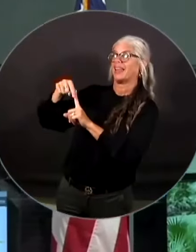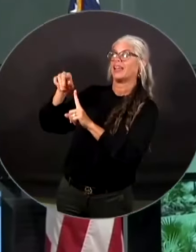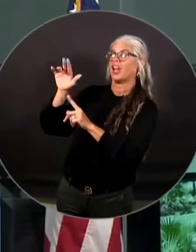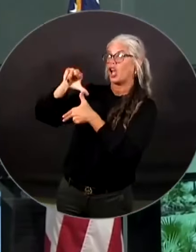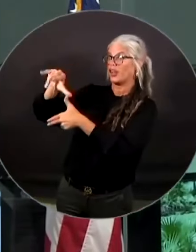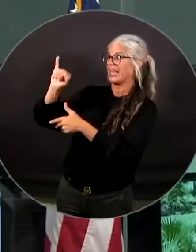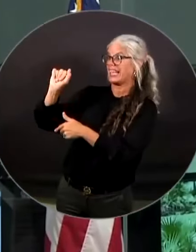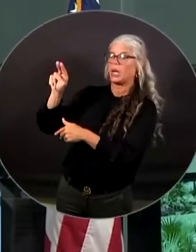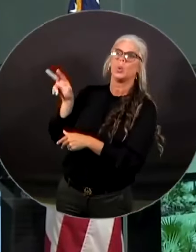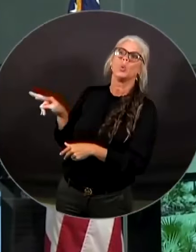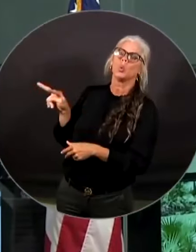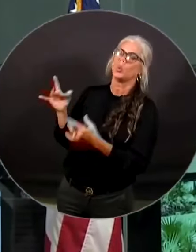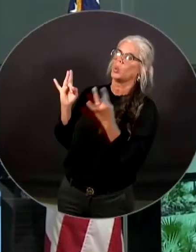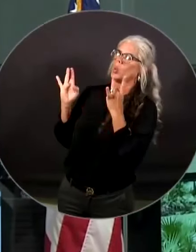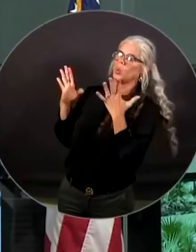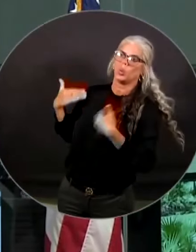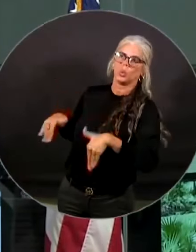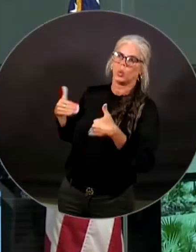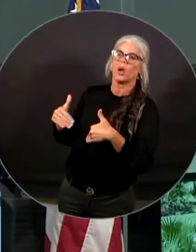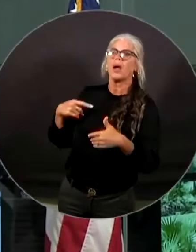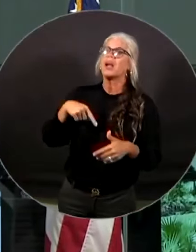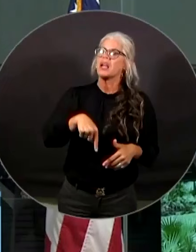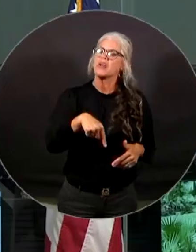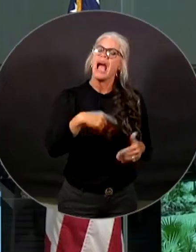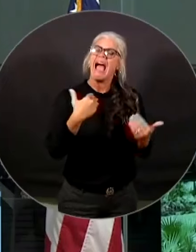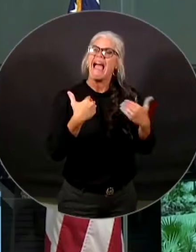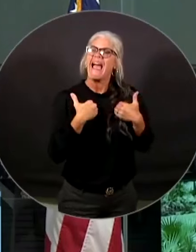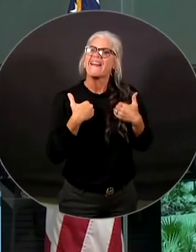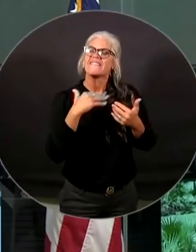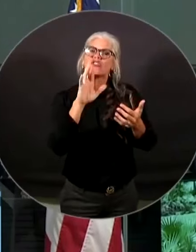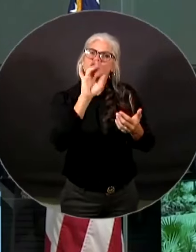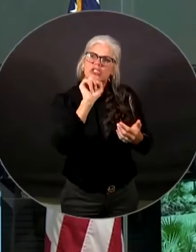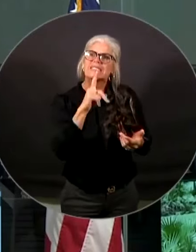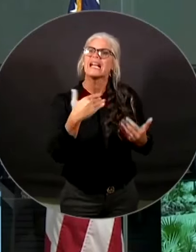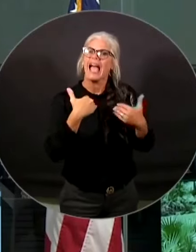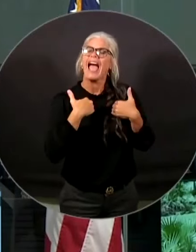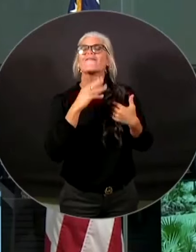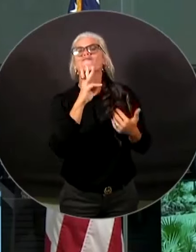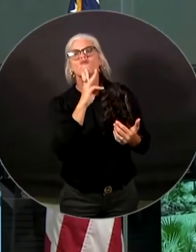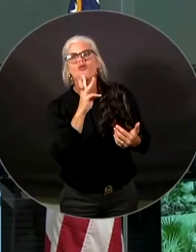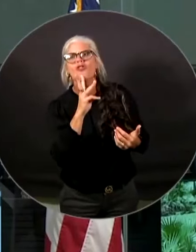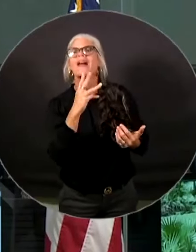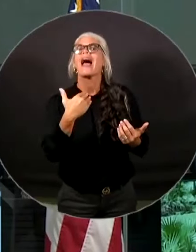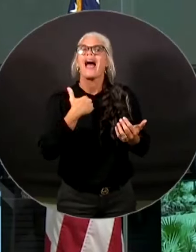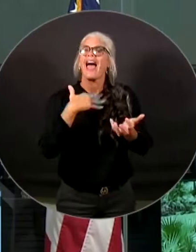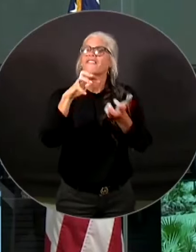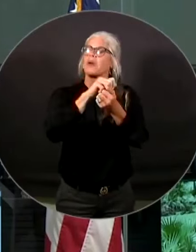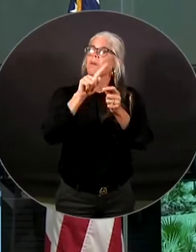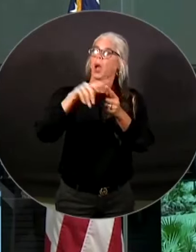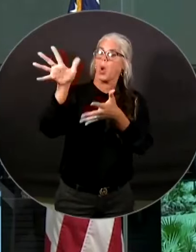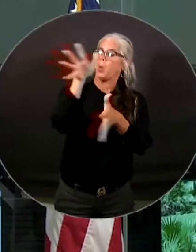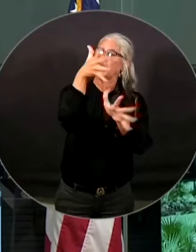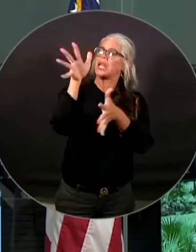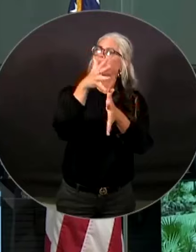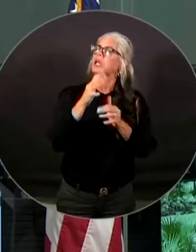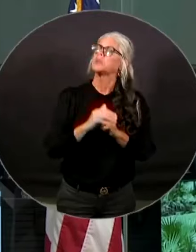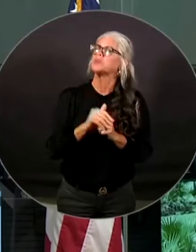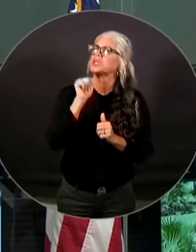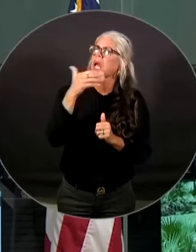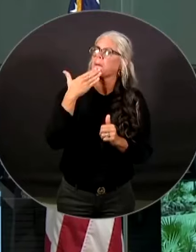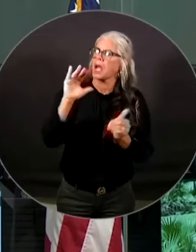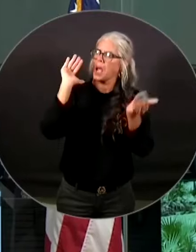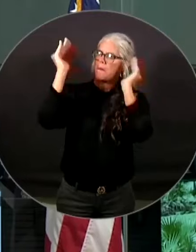ausfiel. There's still risks. There's risk from a lot of water, but from a wind perspective, this was not at the